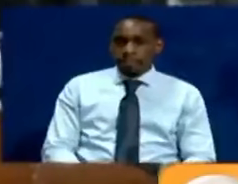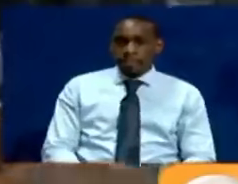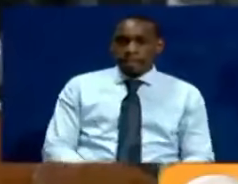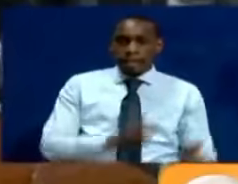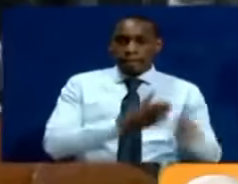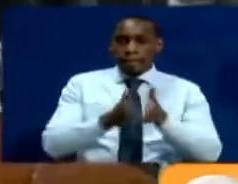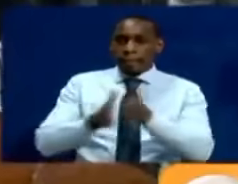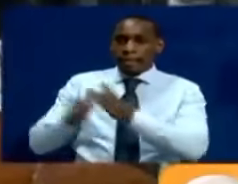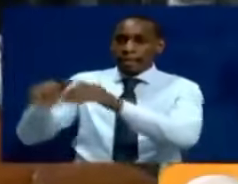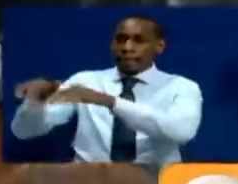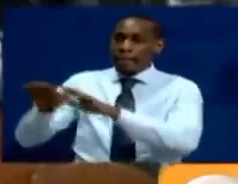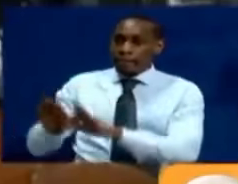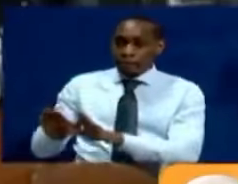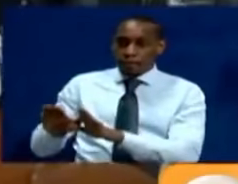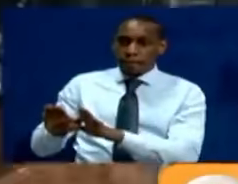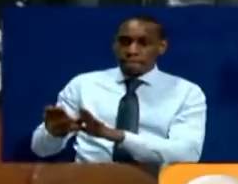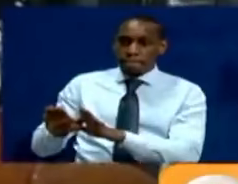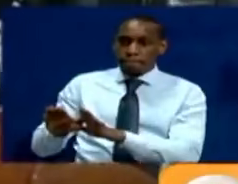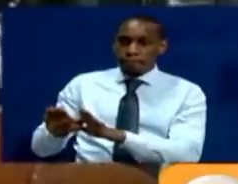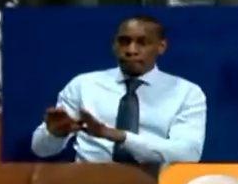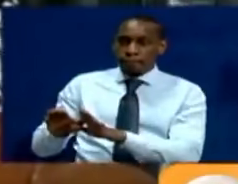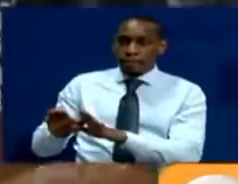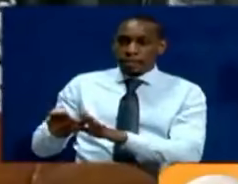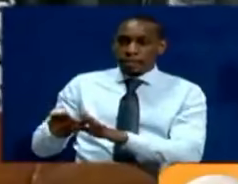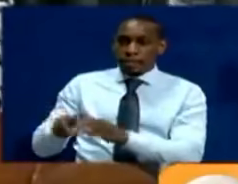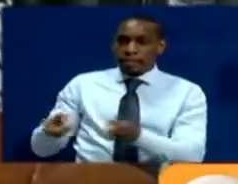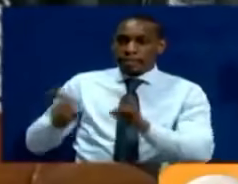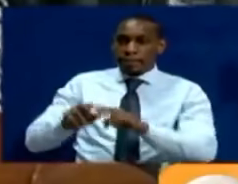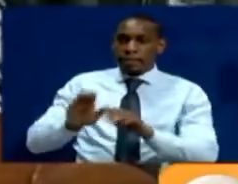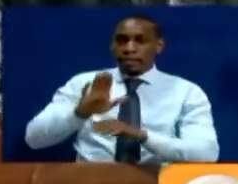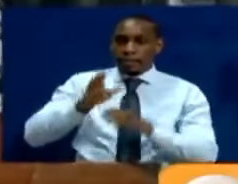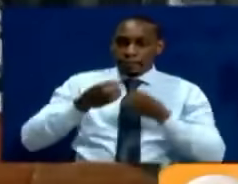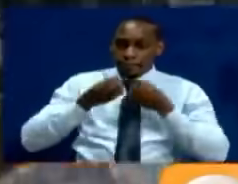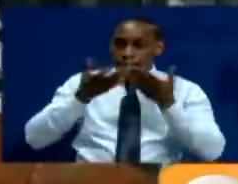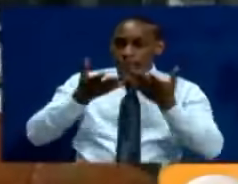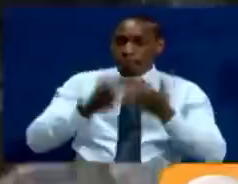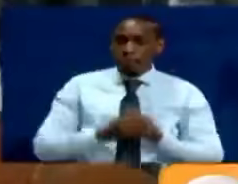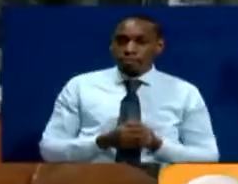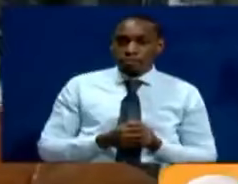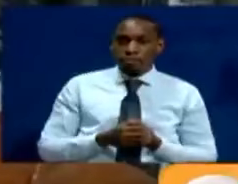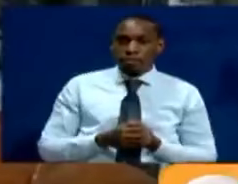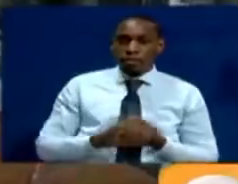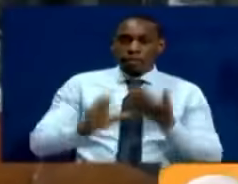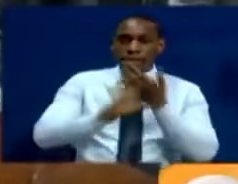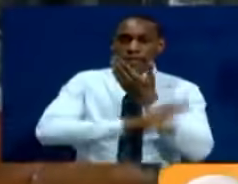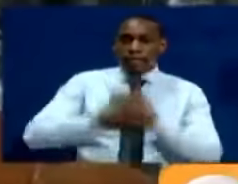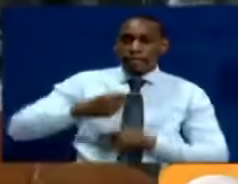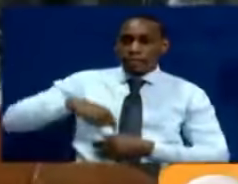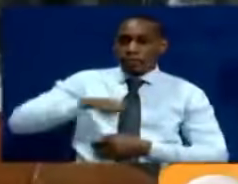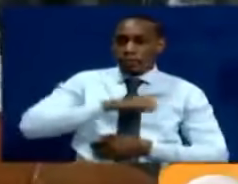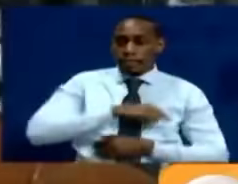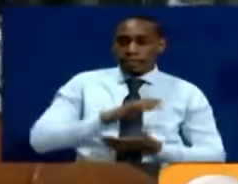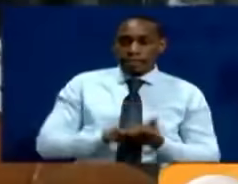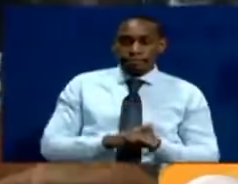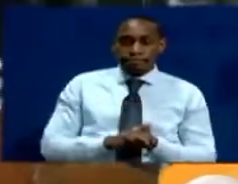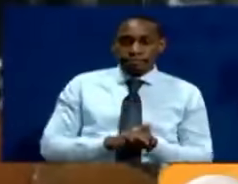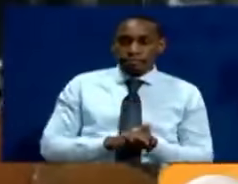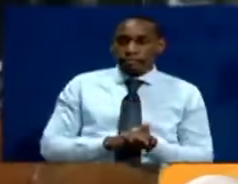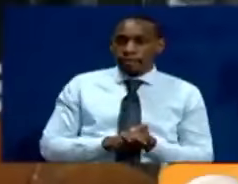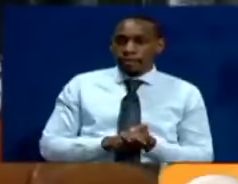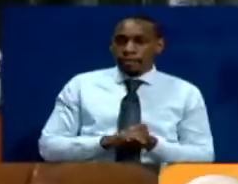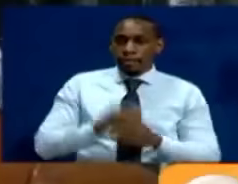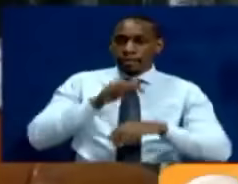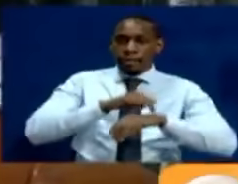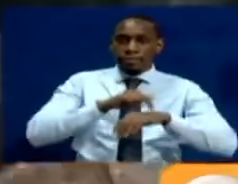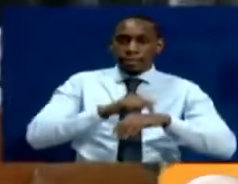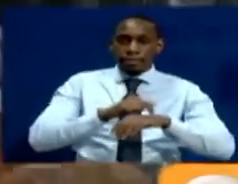Mipango ya mazishi inafanywa na mtajulishwa. Nchi yetu itakuwa katika kipindi